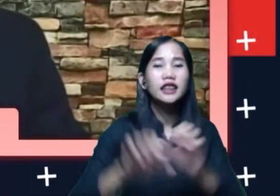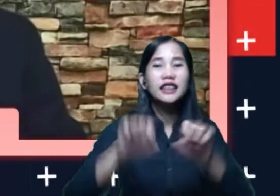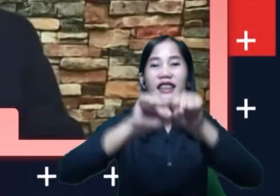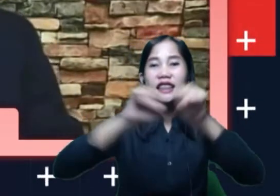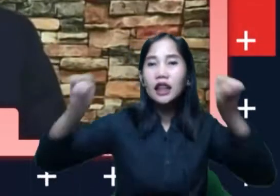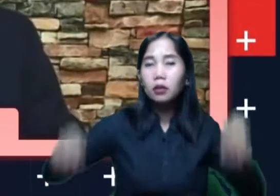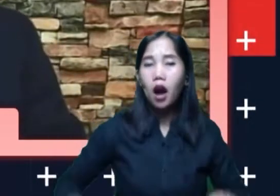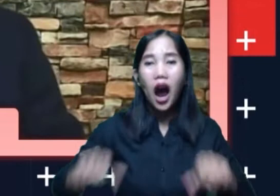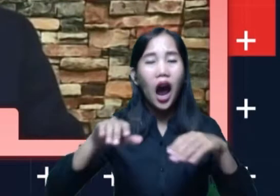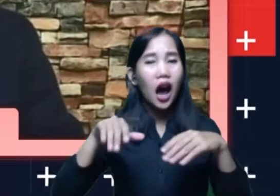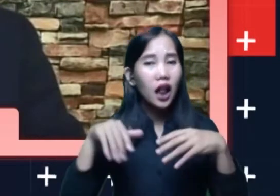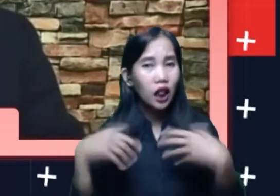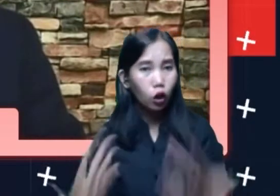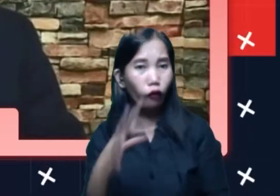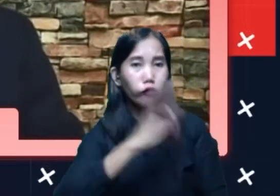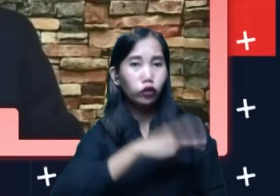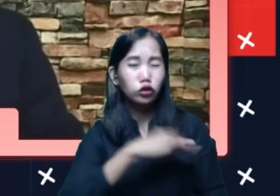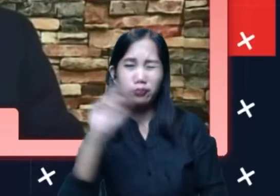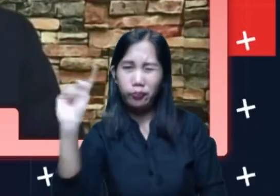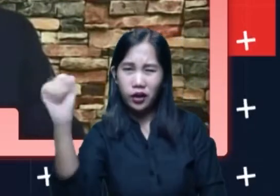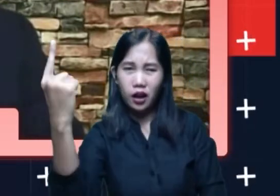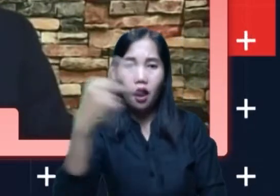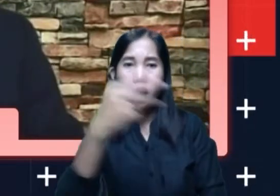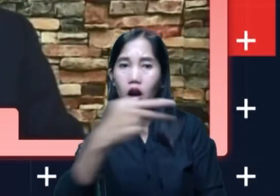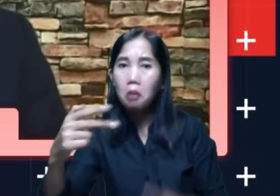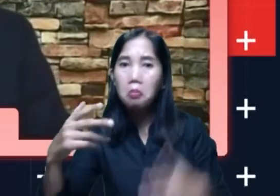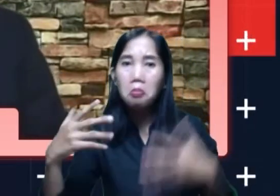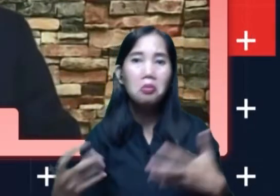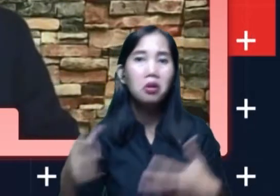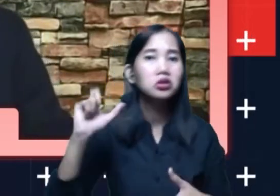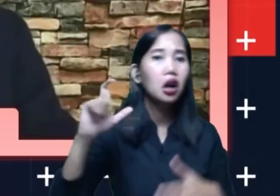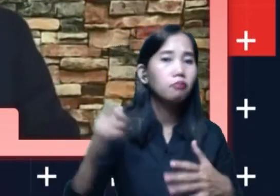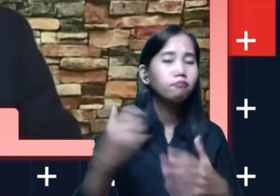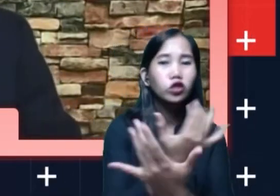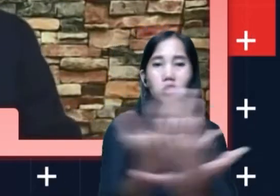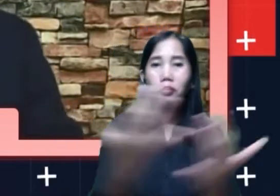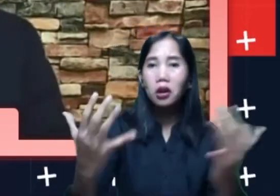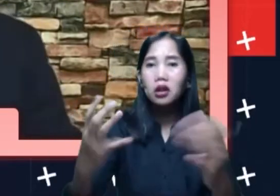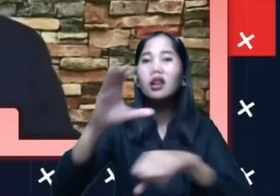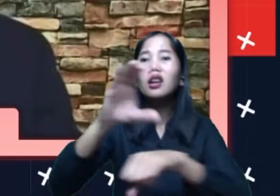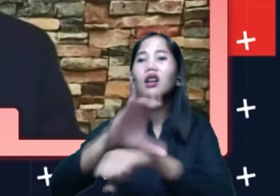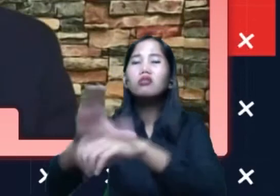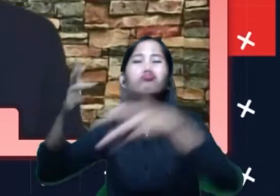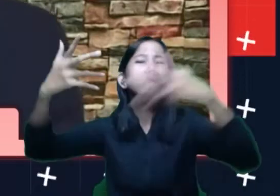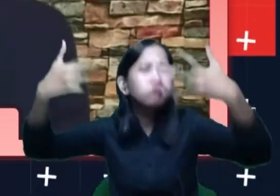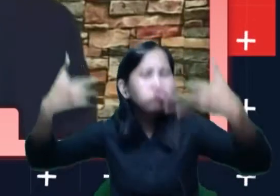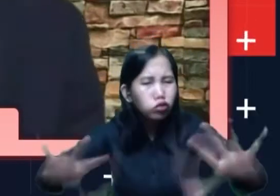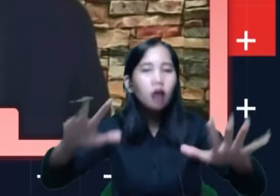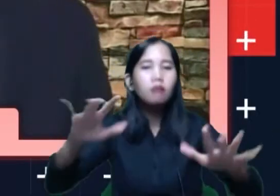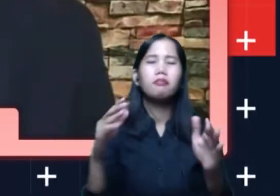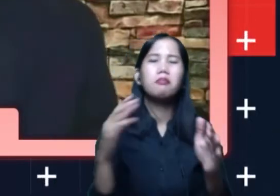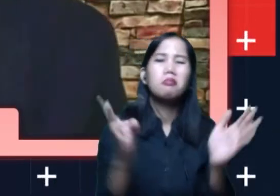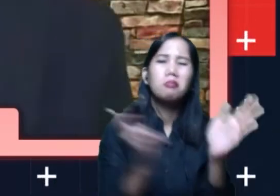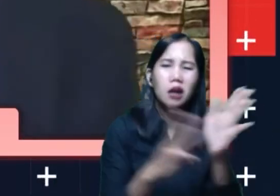suatu sistem. Jangan sampai jemaat yang ada di Yerusalem, ya udah terserah kita lah. Kalau kalian yang ada di Antioquia mau